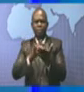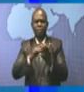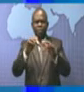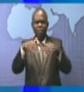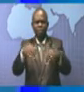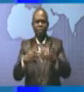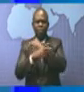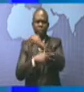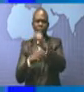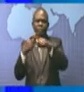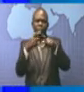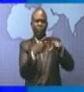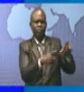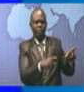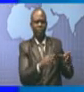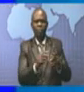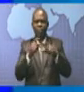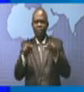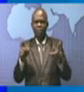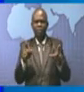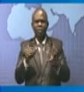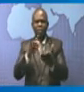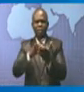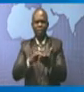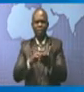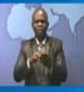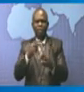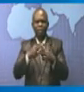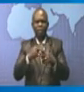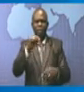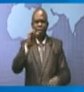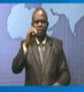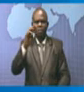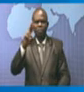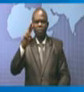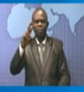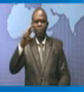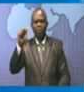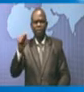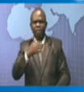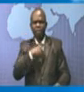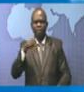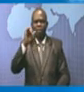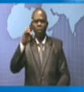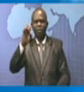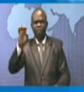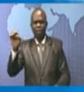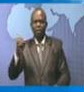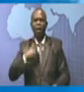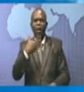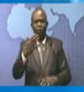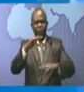constat était que les engrais de type Imbura et Urée sont disponibles en suffisance, ce qui n'est pas le cas